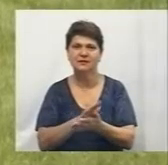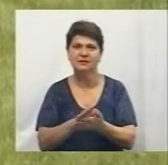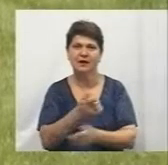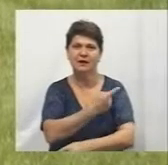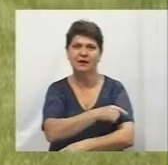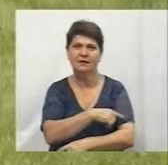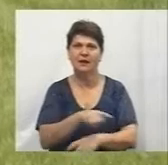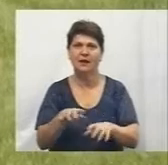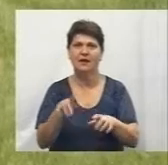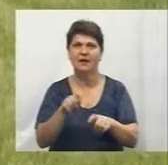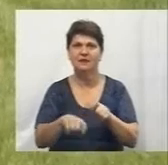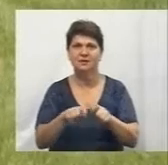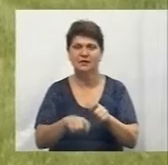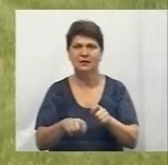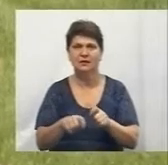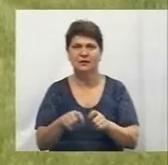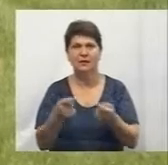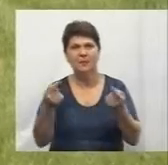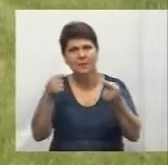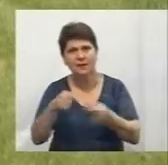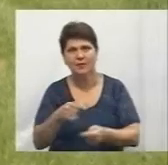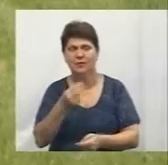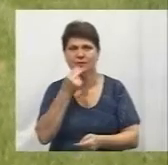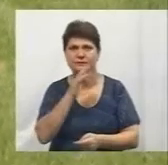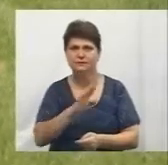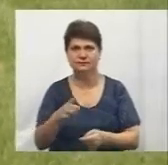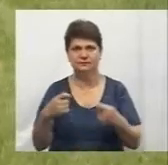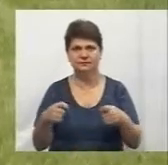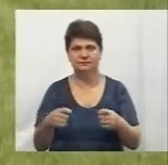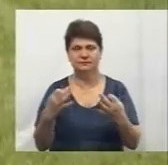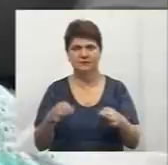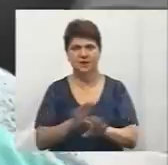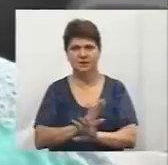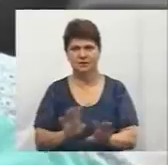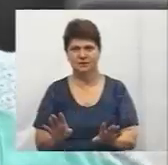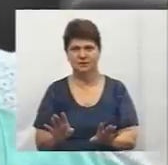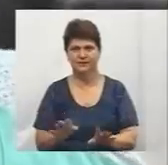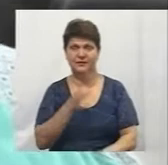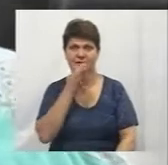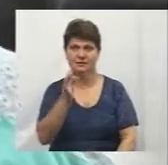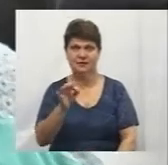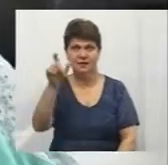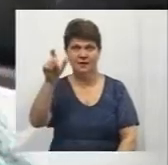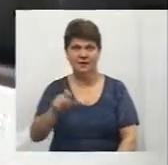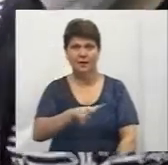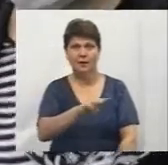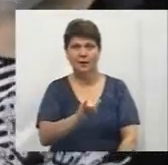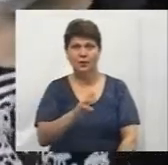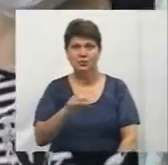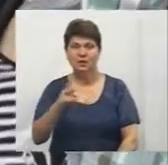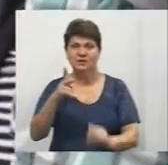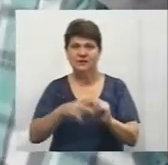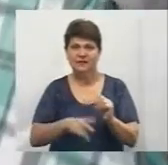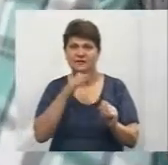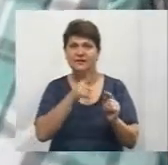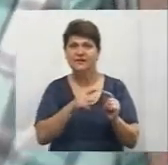пригодні або неістівні гриби до реалізації не допускаються. Наша героїня Олена Луценко по завершенні